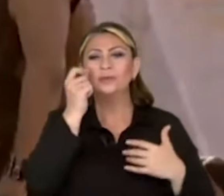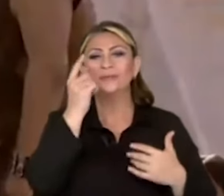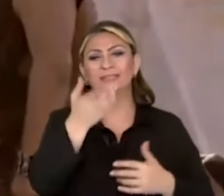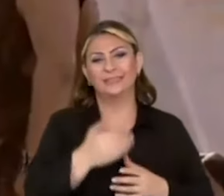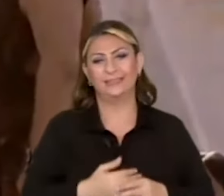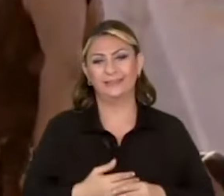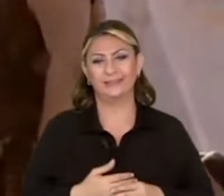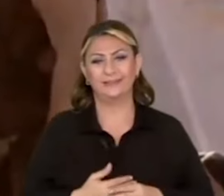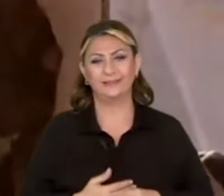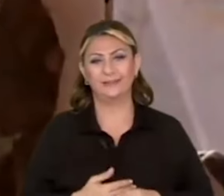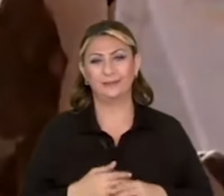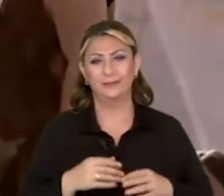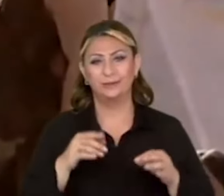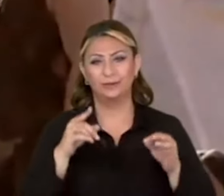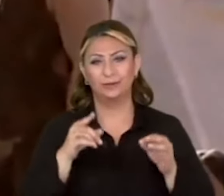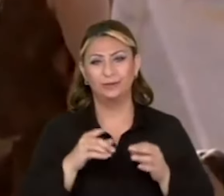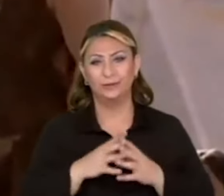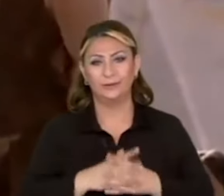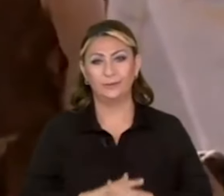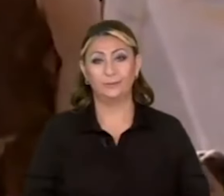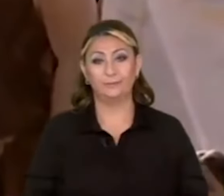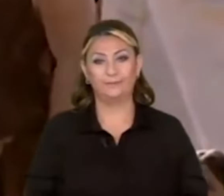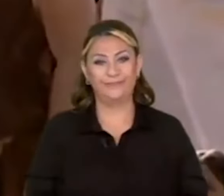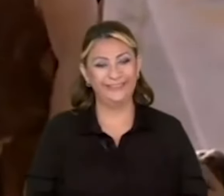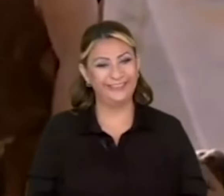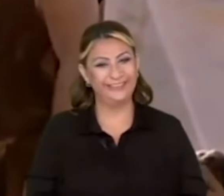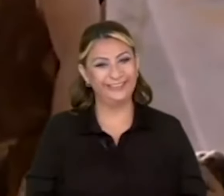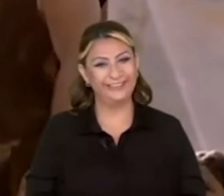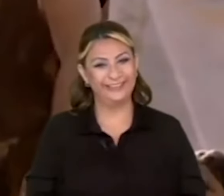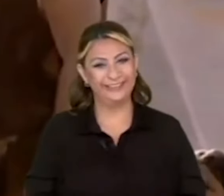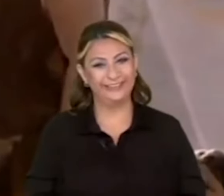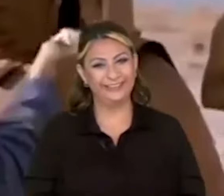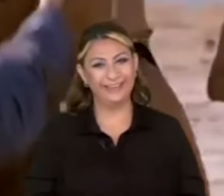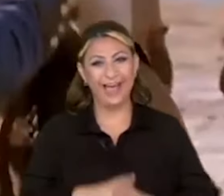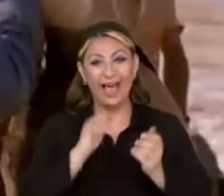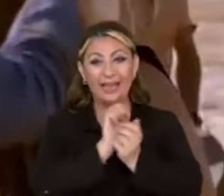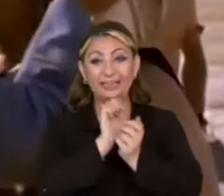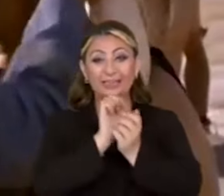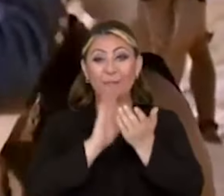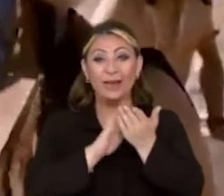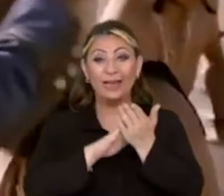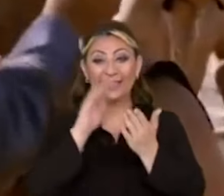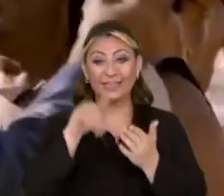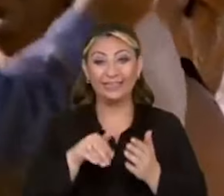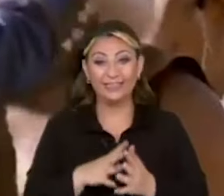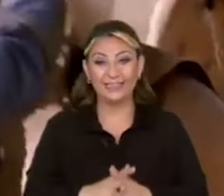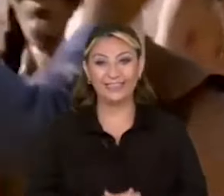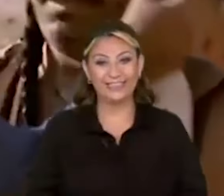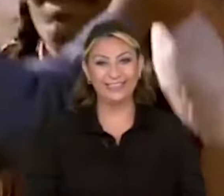halini. Bu bufalo tokatları ailenize bereket getirecektir.